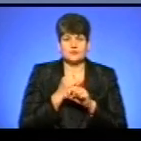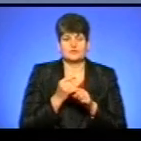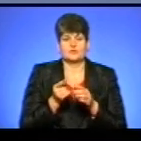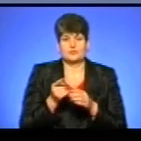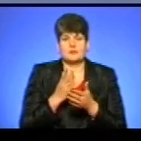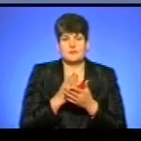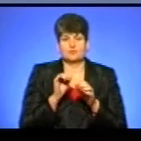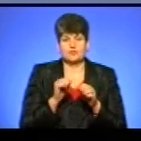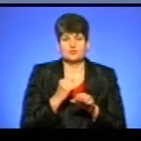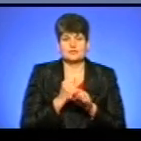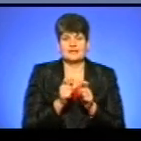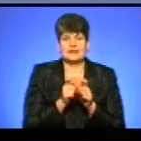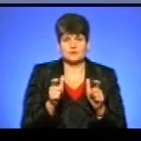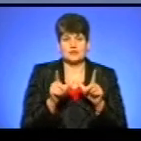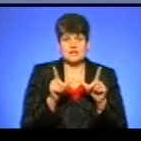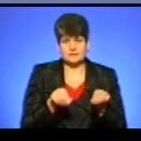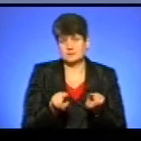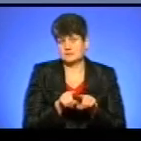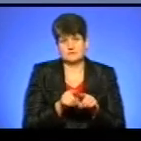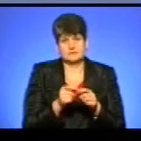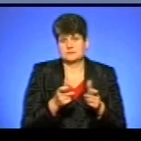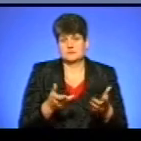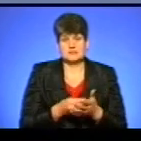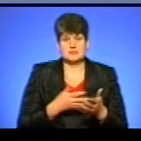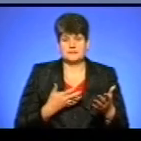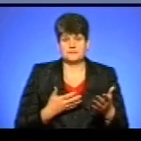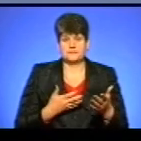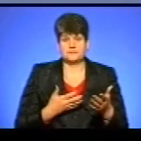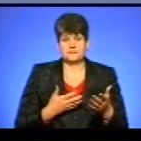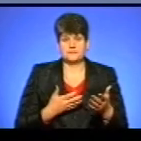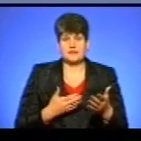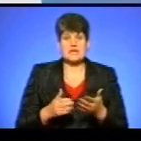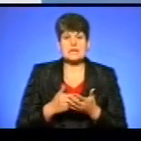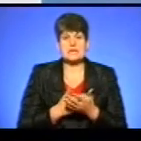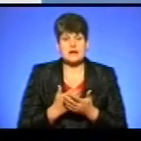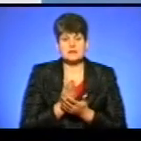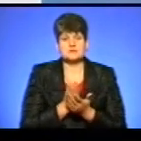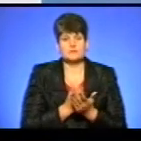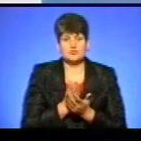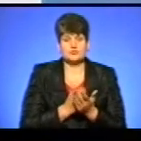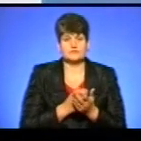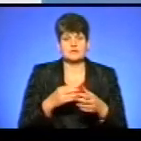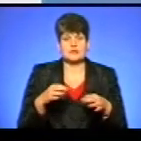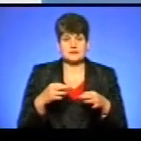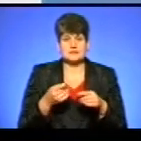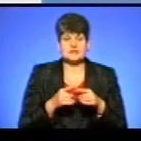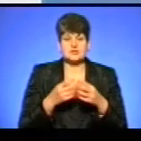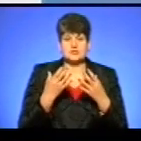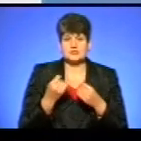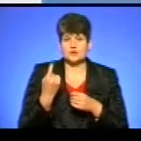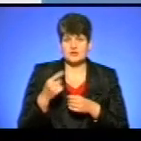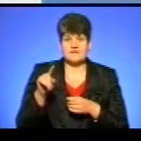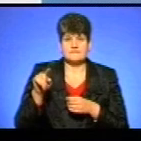можливість собі виготовити картку і їхати по тому самому тарифу. Підвищення якості послуг у громадському транспорті – це ще одна